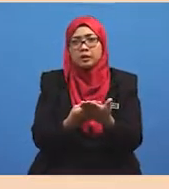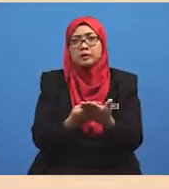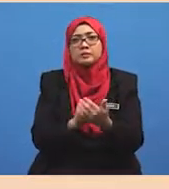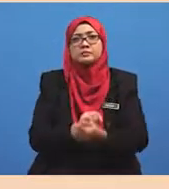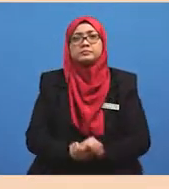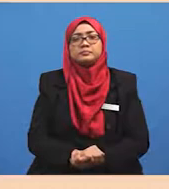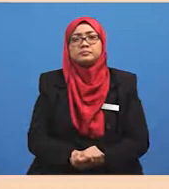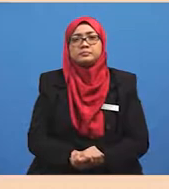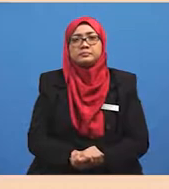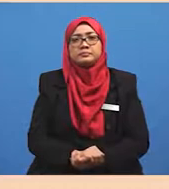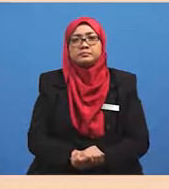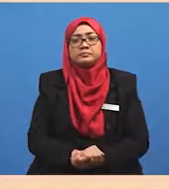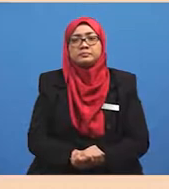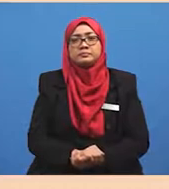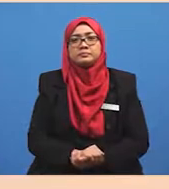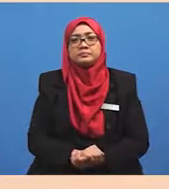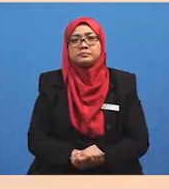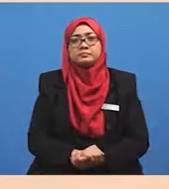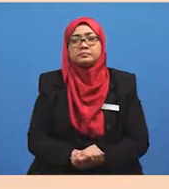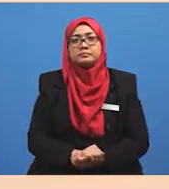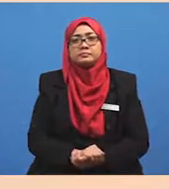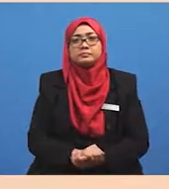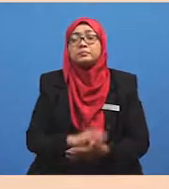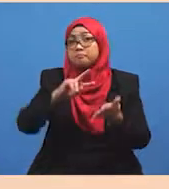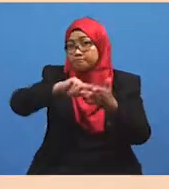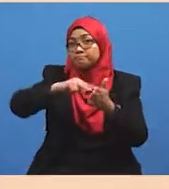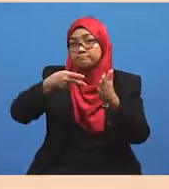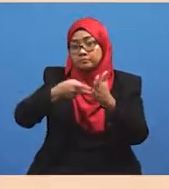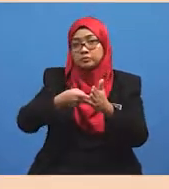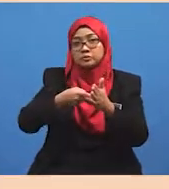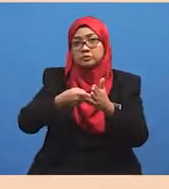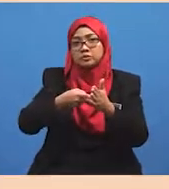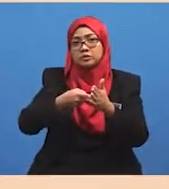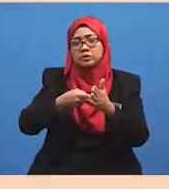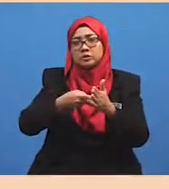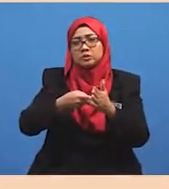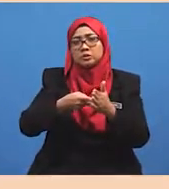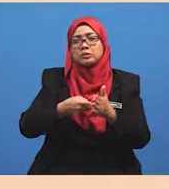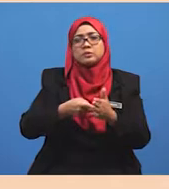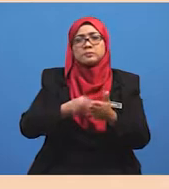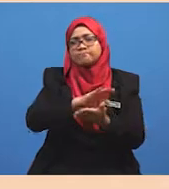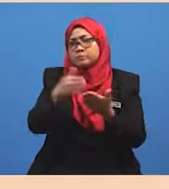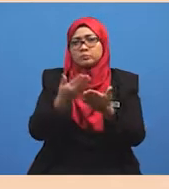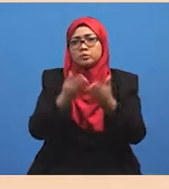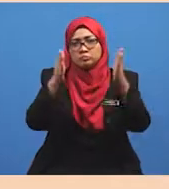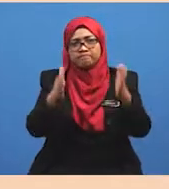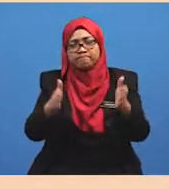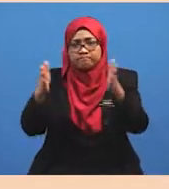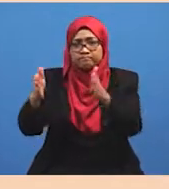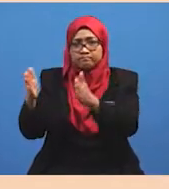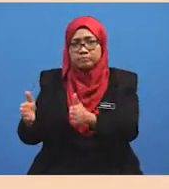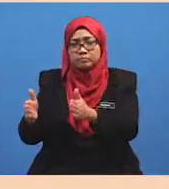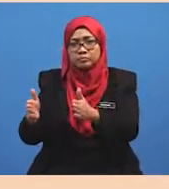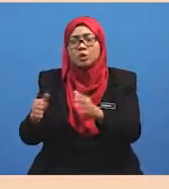tinggi inisiatif bermaksud keupayaan seseorang menelli